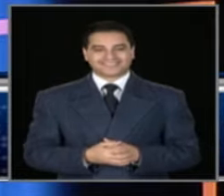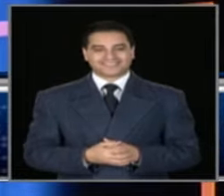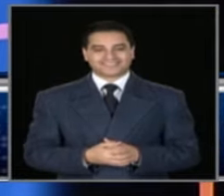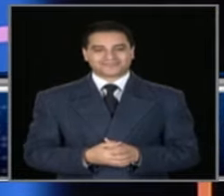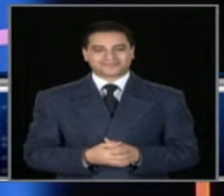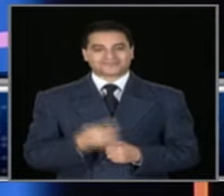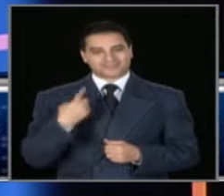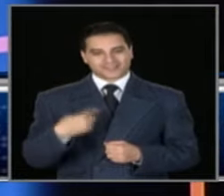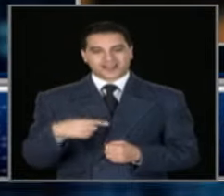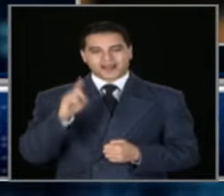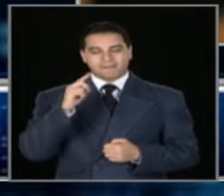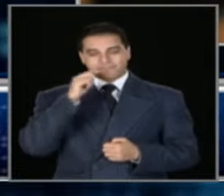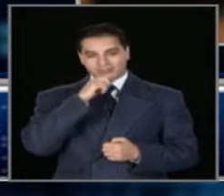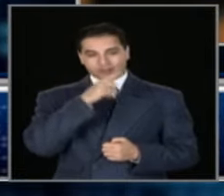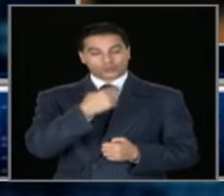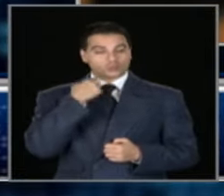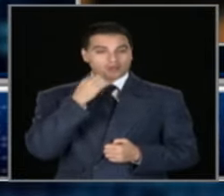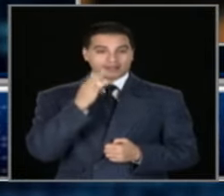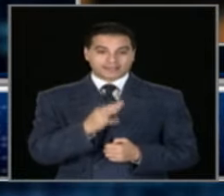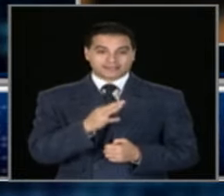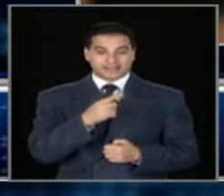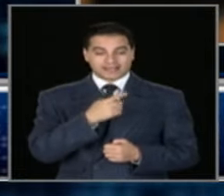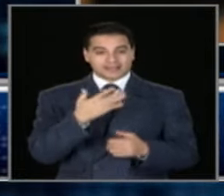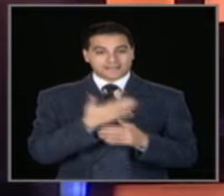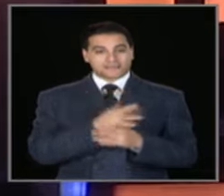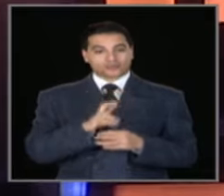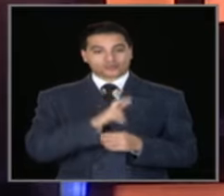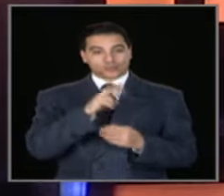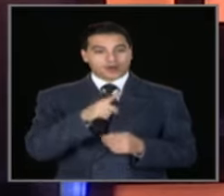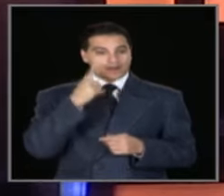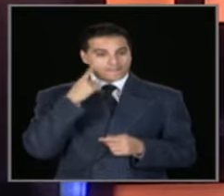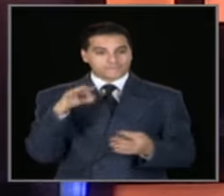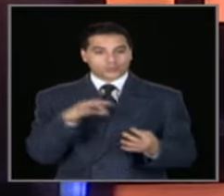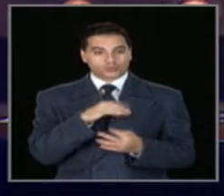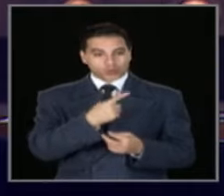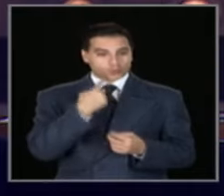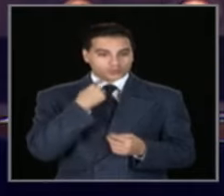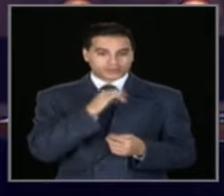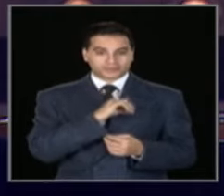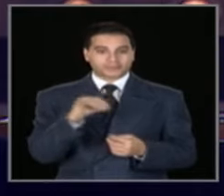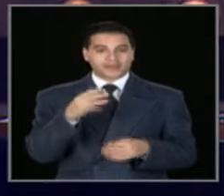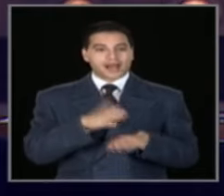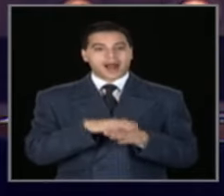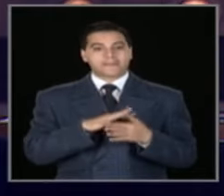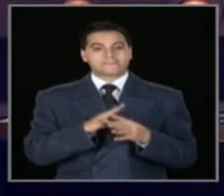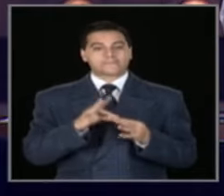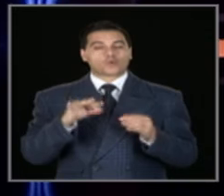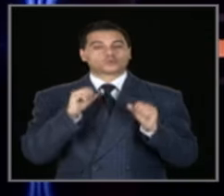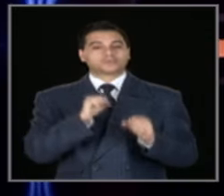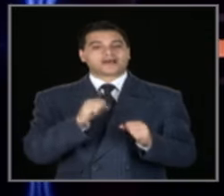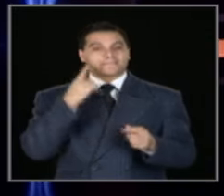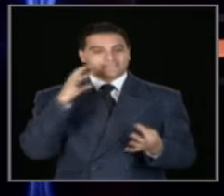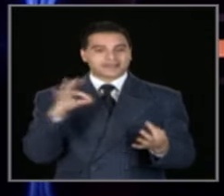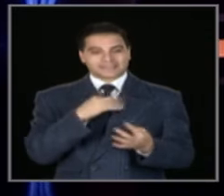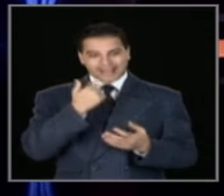بعدين يا مونيا عيب في حقك قوي، أما سؤال الموسيقى يهرب منك. احكي لي بقى حكايتك مع المزيكا ايه؟ أنا